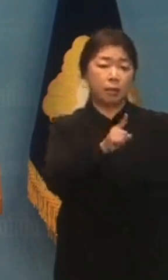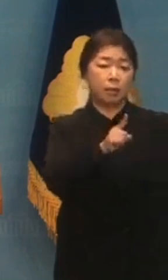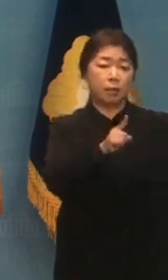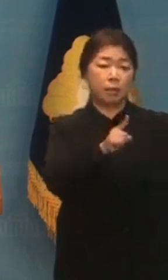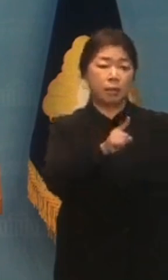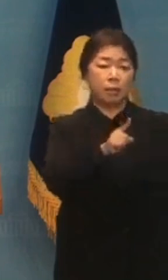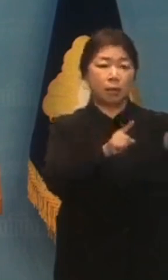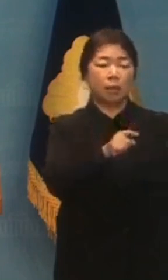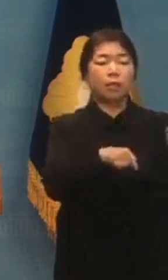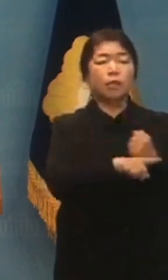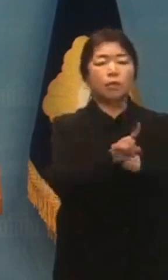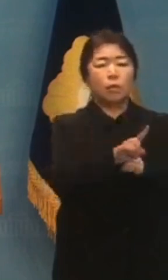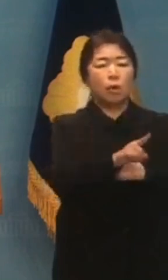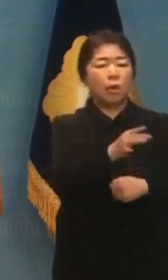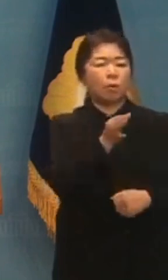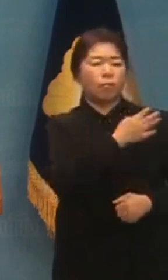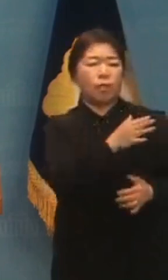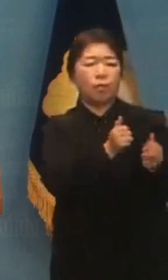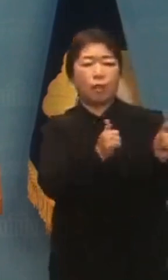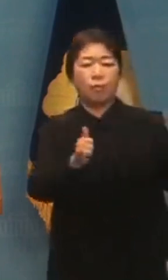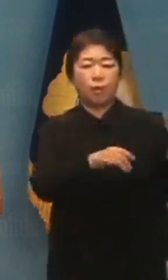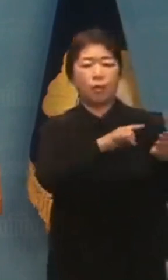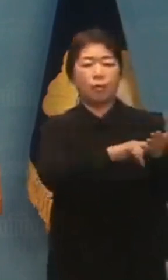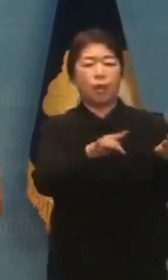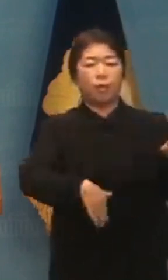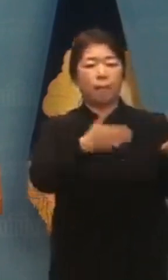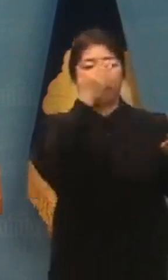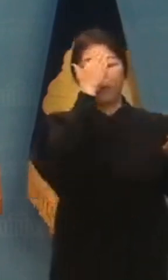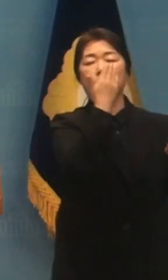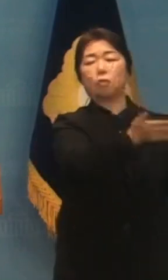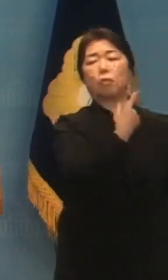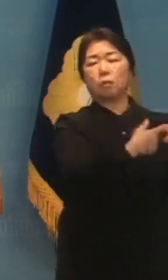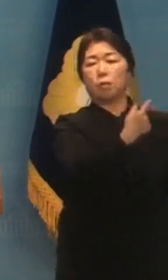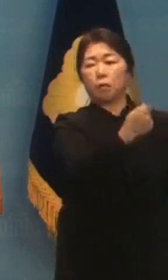넘어라고 말했는데 도둑이 제발 저린 격입니다.